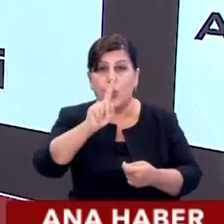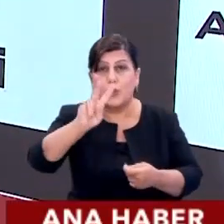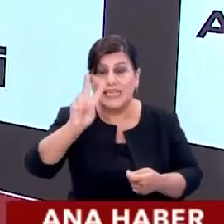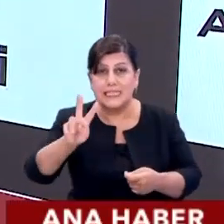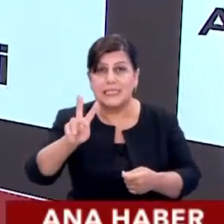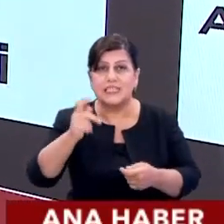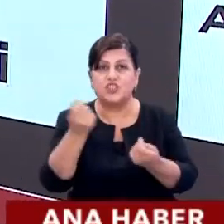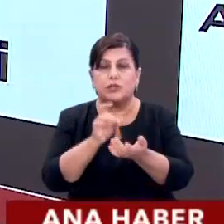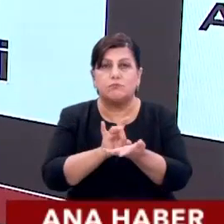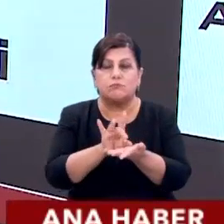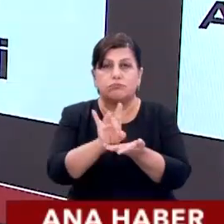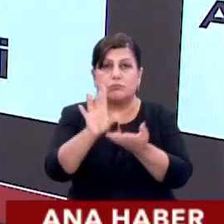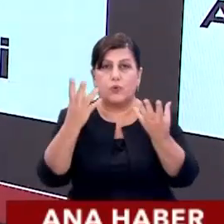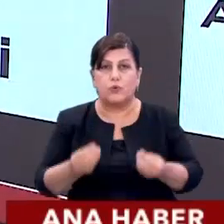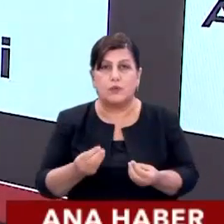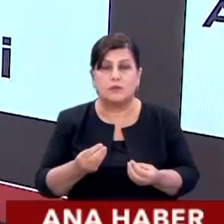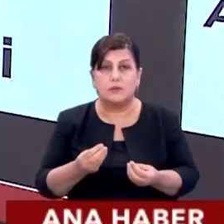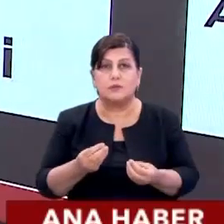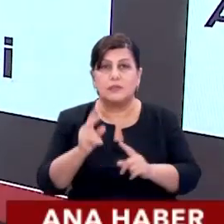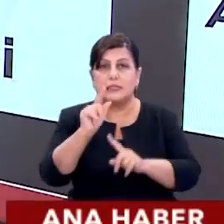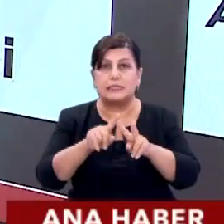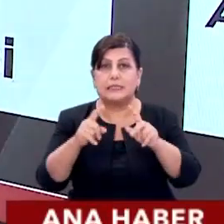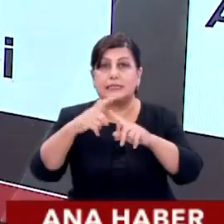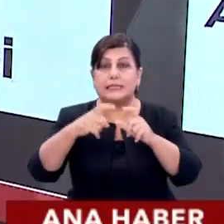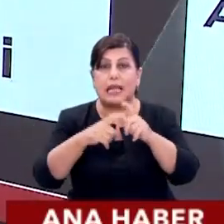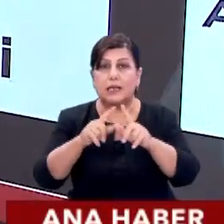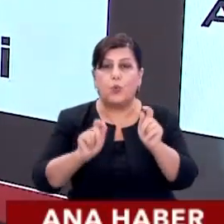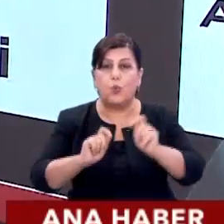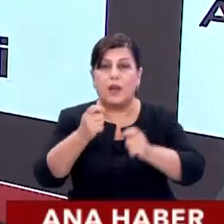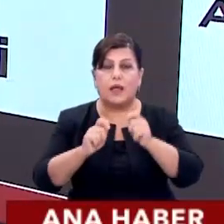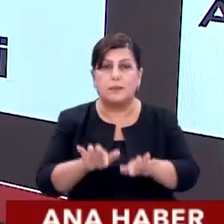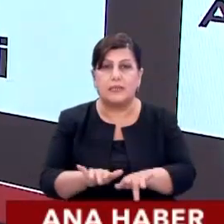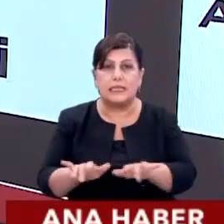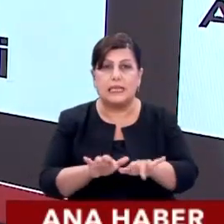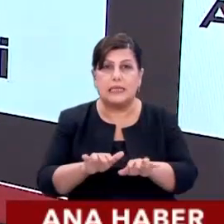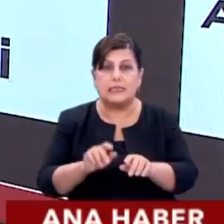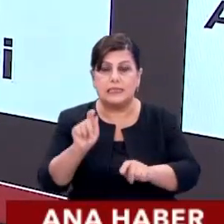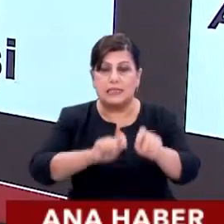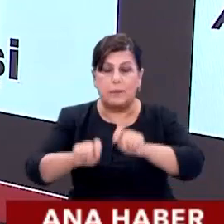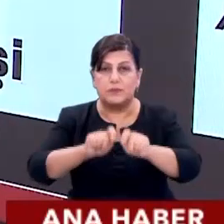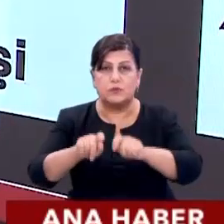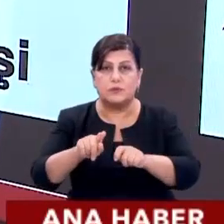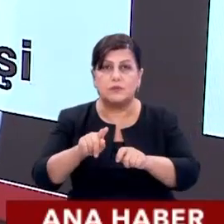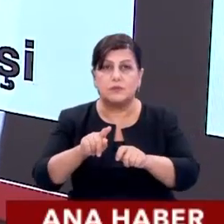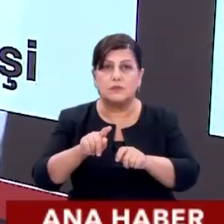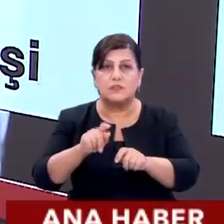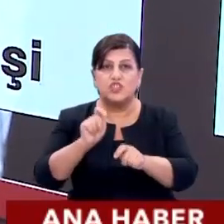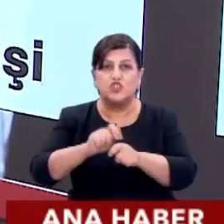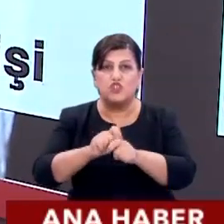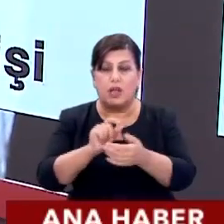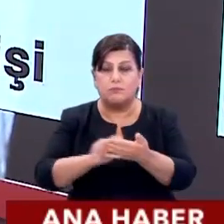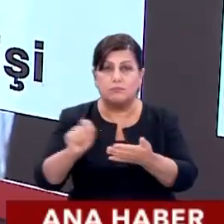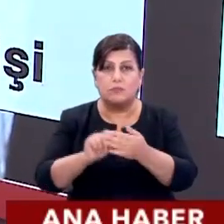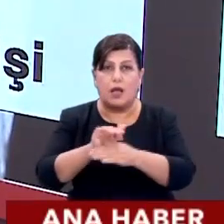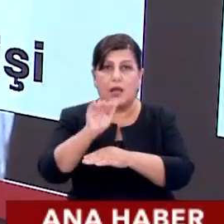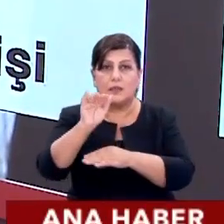12'si işten çıkartılıyor İntel kullandığın bilgisayarın yapıcısı Önemli olan işlemcileri hayata geçiren